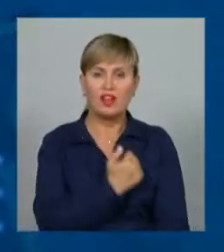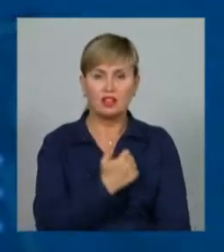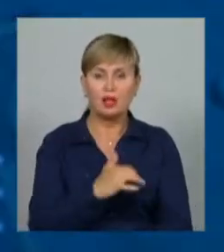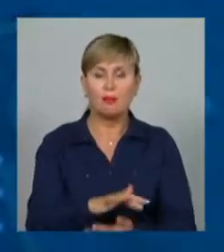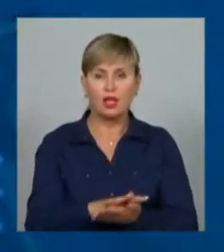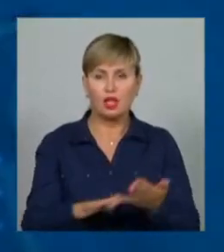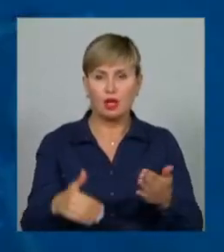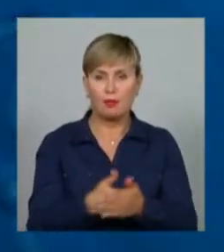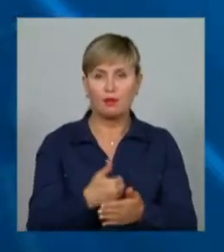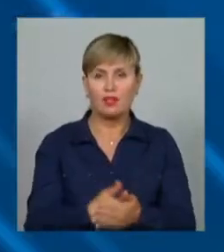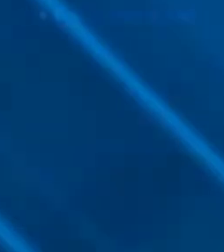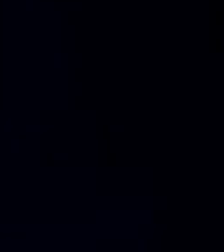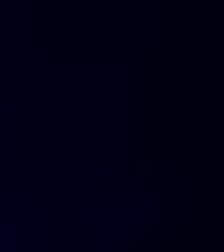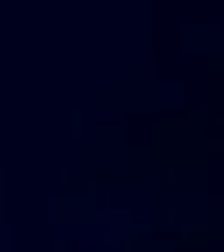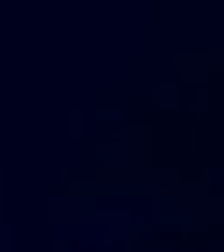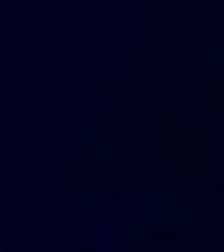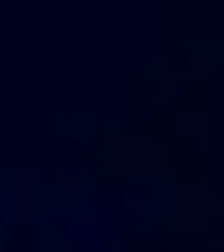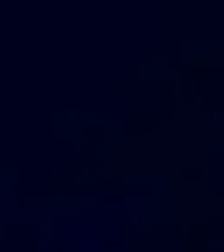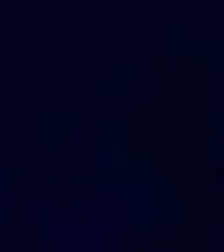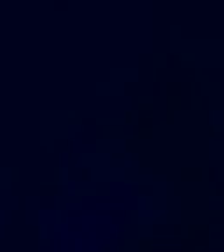мы продолжаем выпуск.